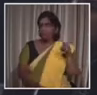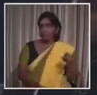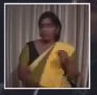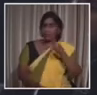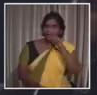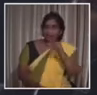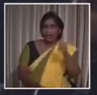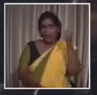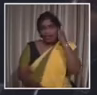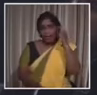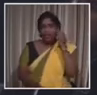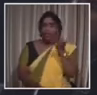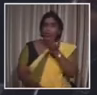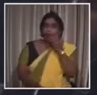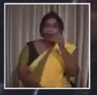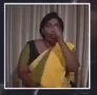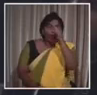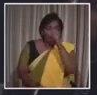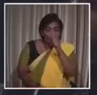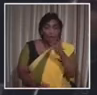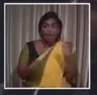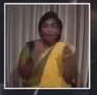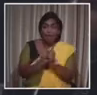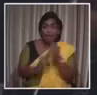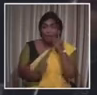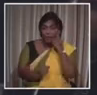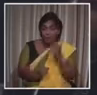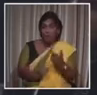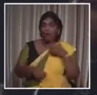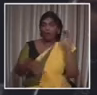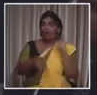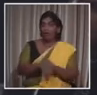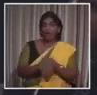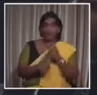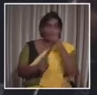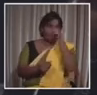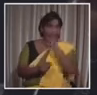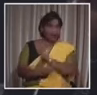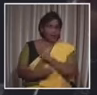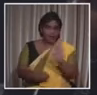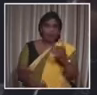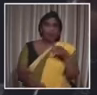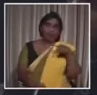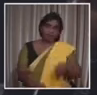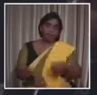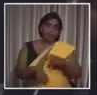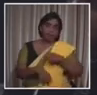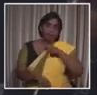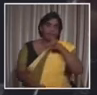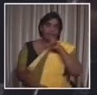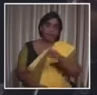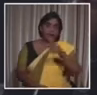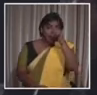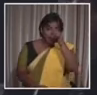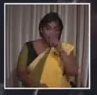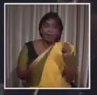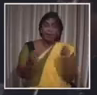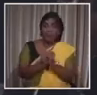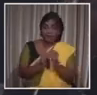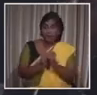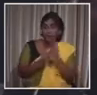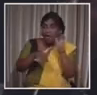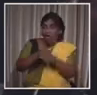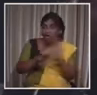හරියට හිතාගන්න පුළුවන් හොරකම් කරන්න හරියට දන්න කෙනා අහු වෙන්න හොරකම් කරන්නෙත් නැහැ කියන එකත් මම මේ වෙලාවේ කියනවා. මේ අය හොරකම් කරලා තියෙන්නේ අහු